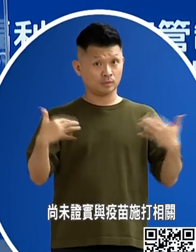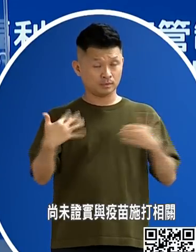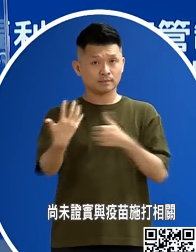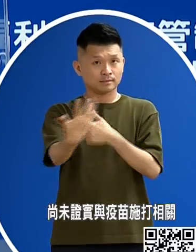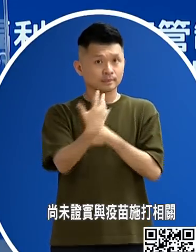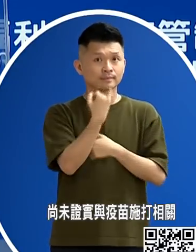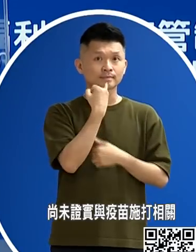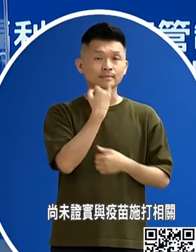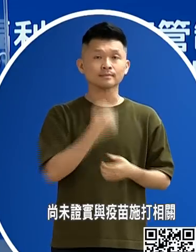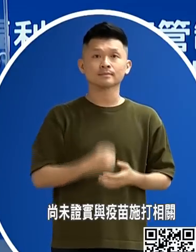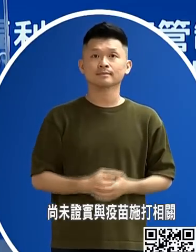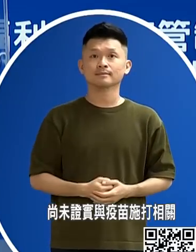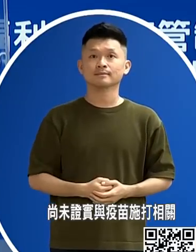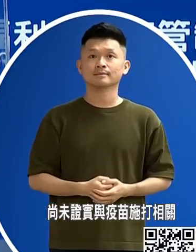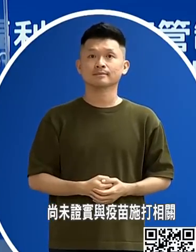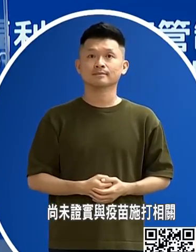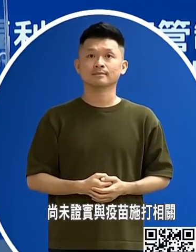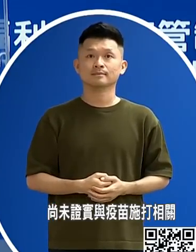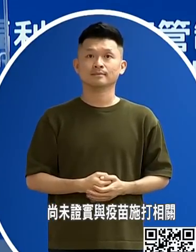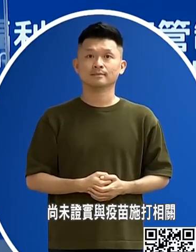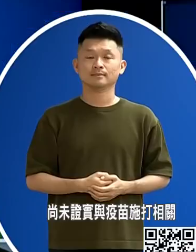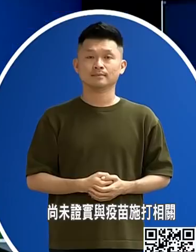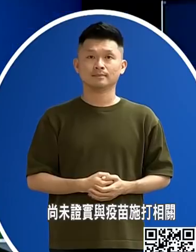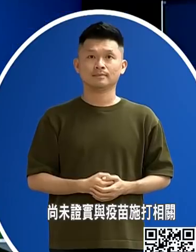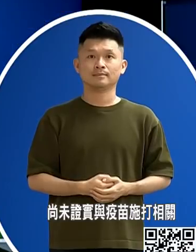提出来。